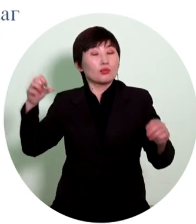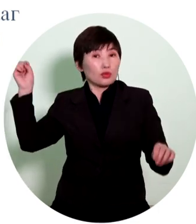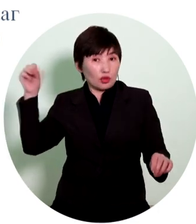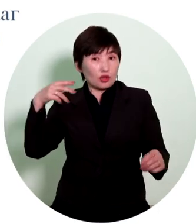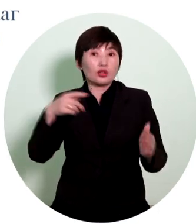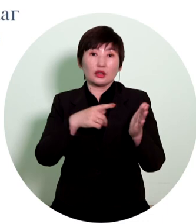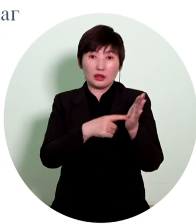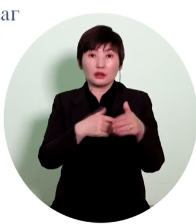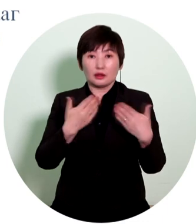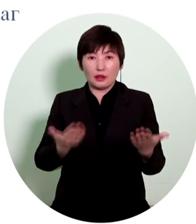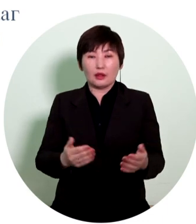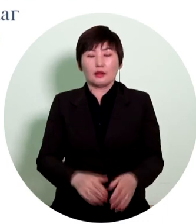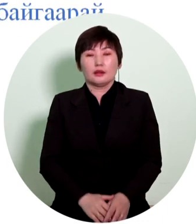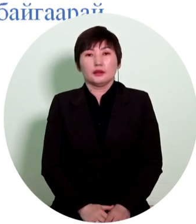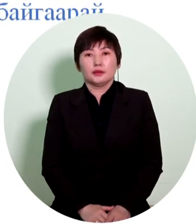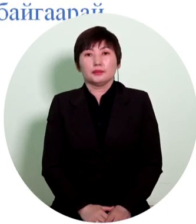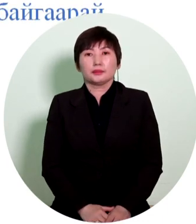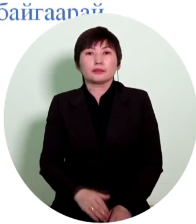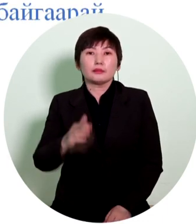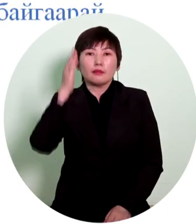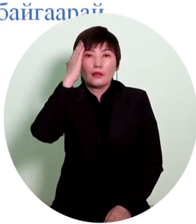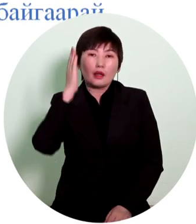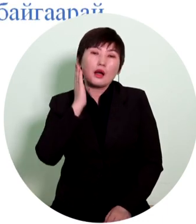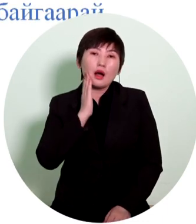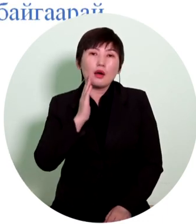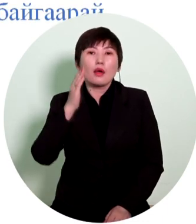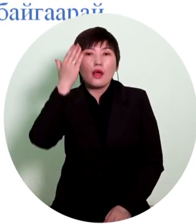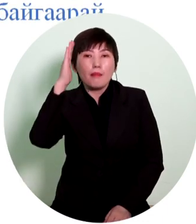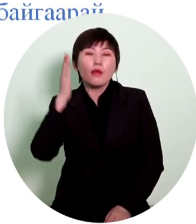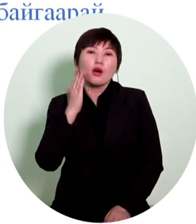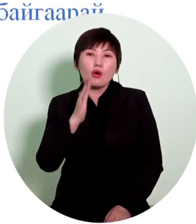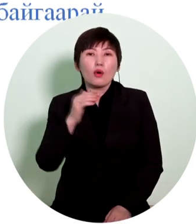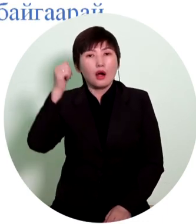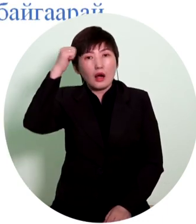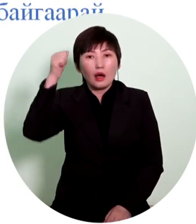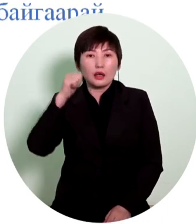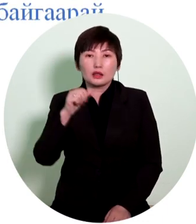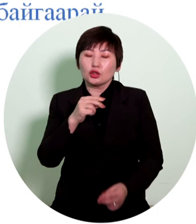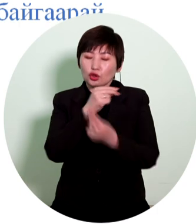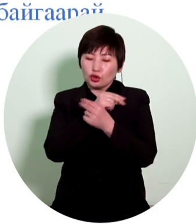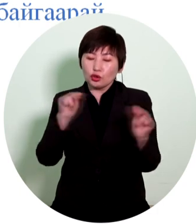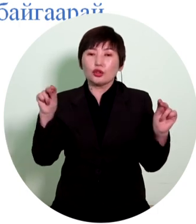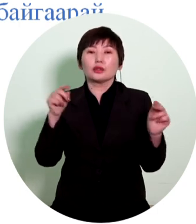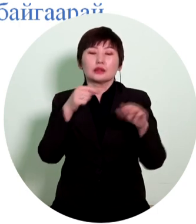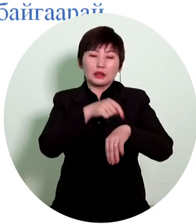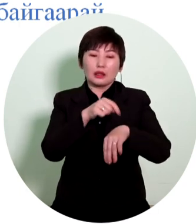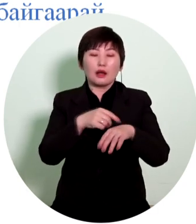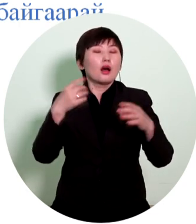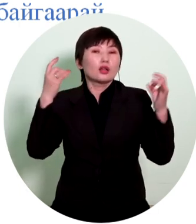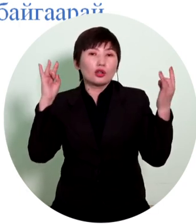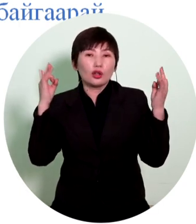байгаа. За мөн ээж аав, эмээ өвөө, ах эгч дүүтэйгээ чөлөө цагаараа хамтдаа